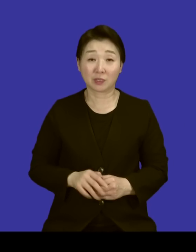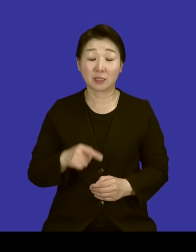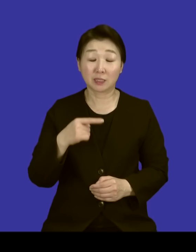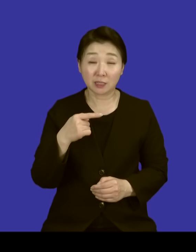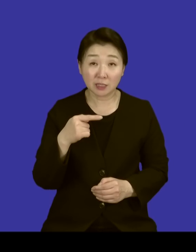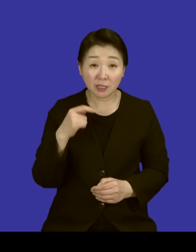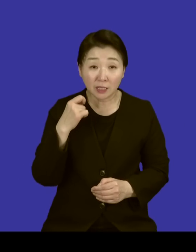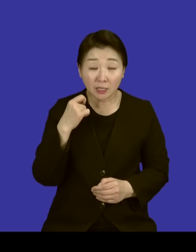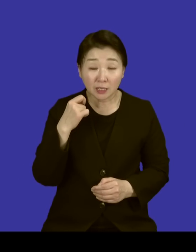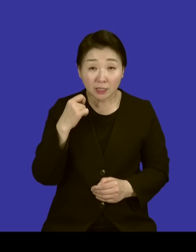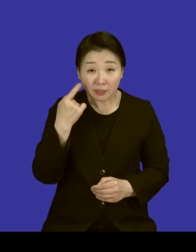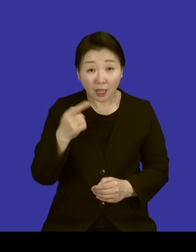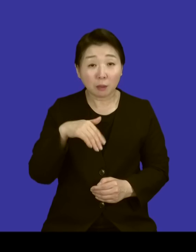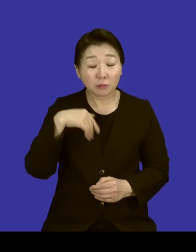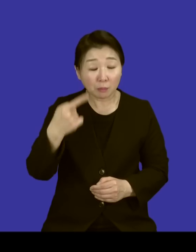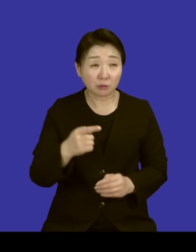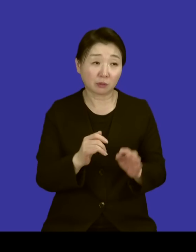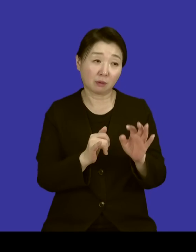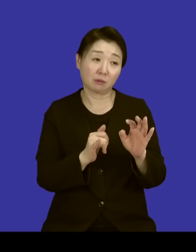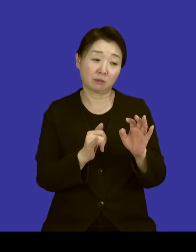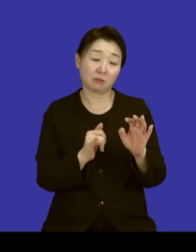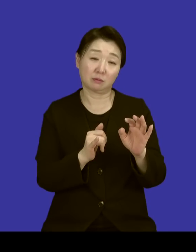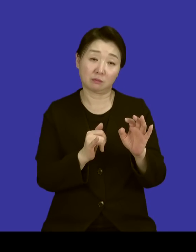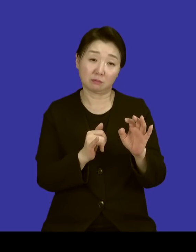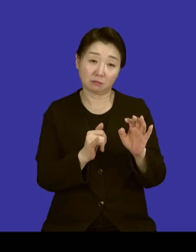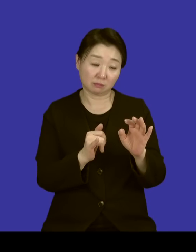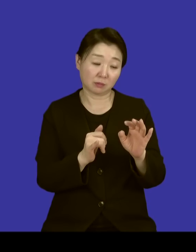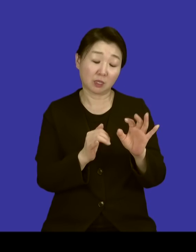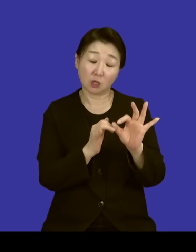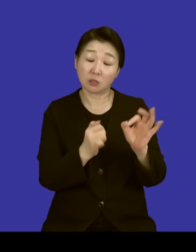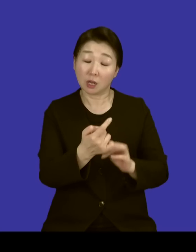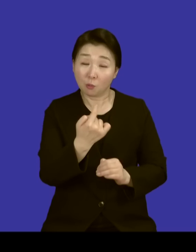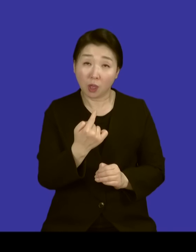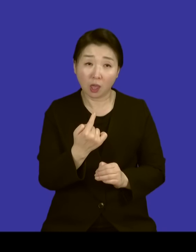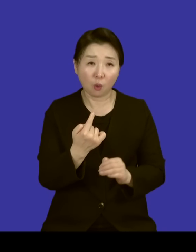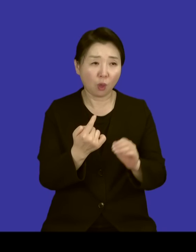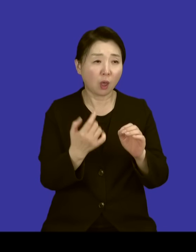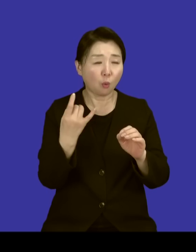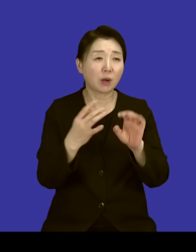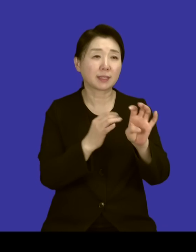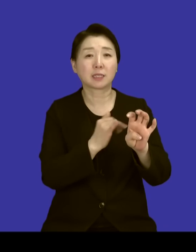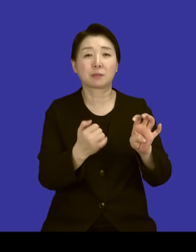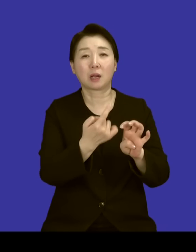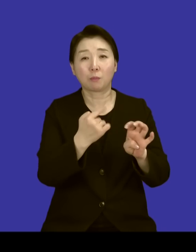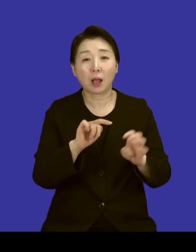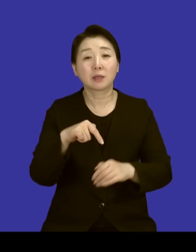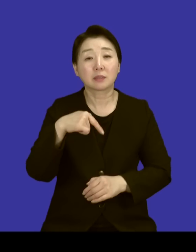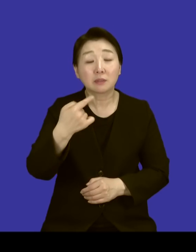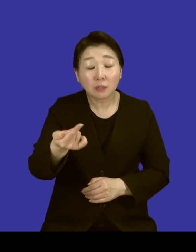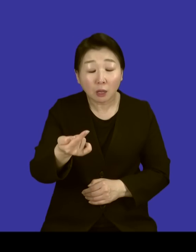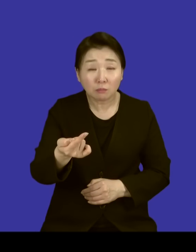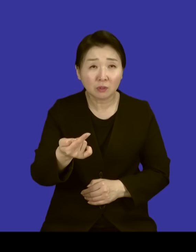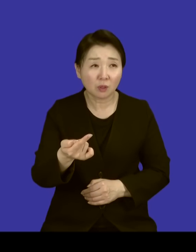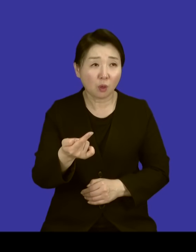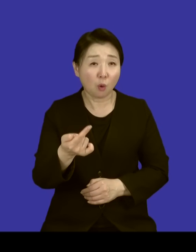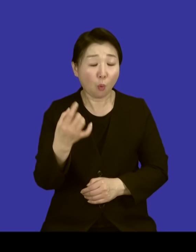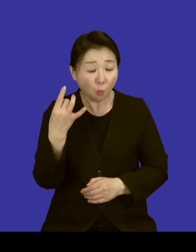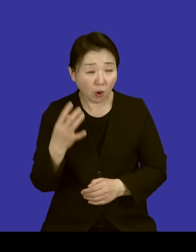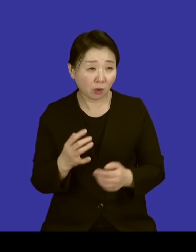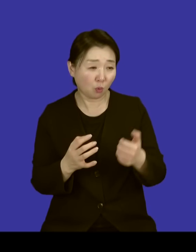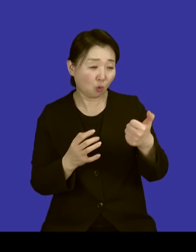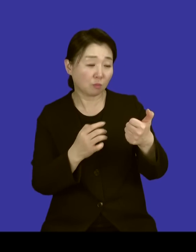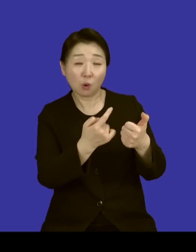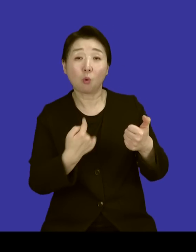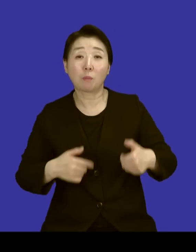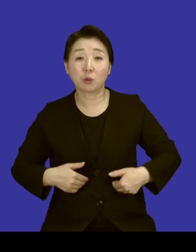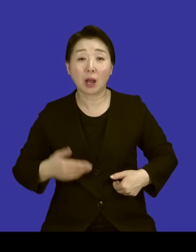10명씩. 네. 산술적이라면 50명씩 와야죠. 40명 오던 게. 근데 그 다음 달부터 80명씩 오기 시작하는